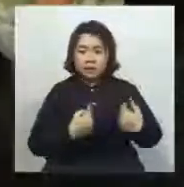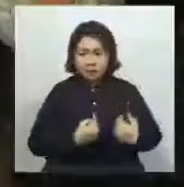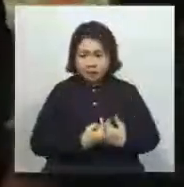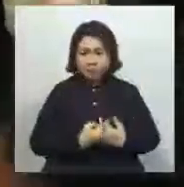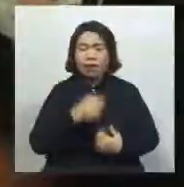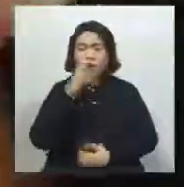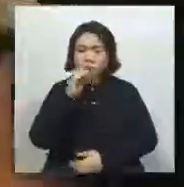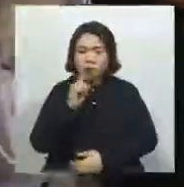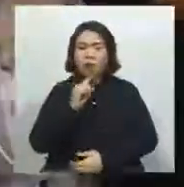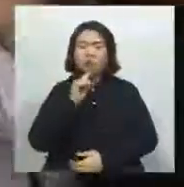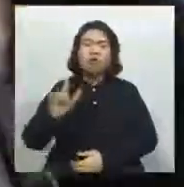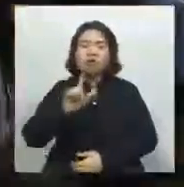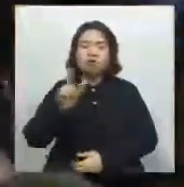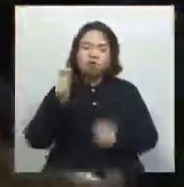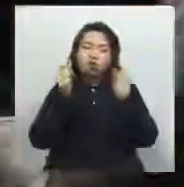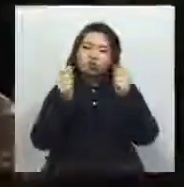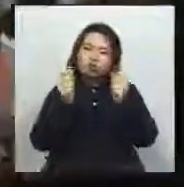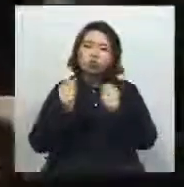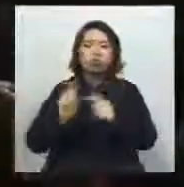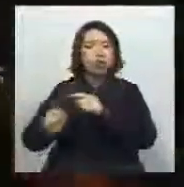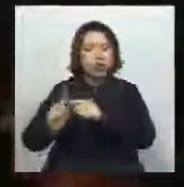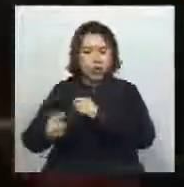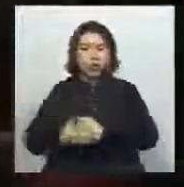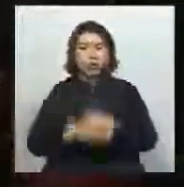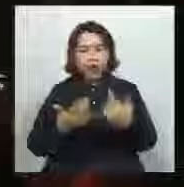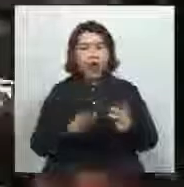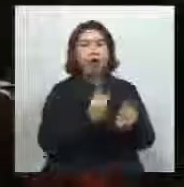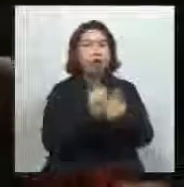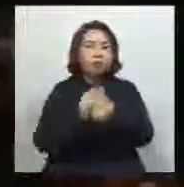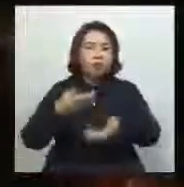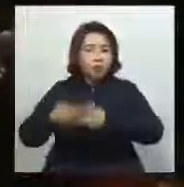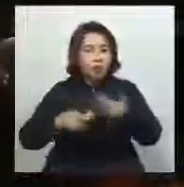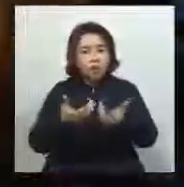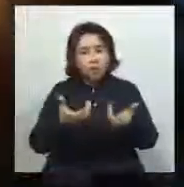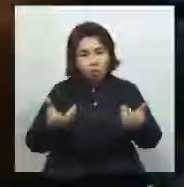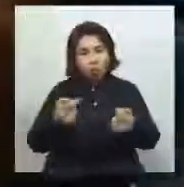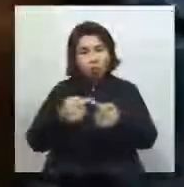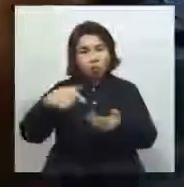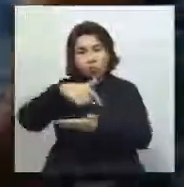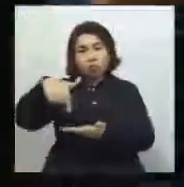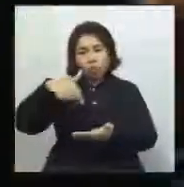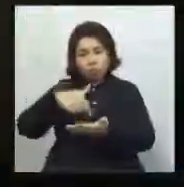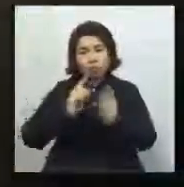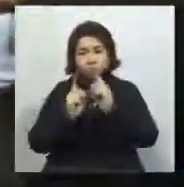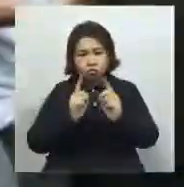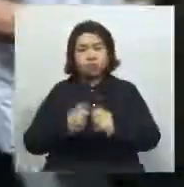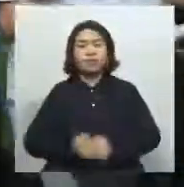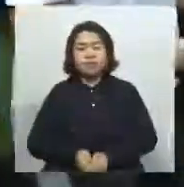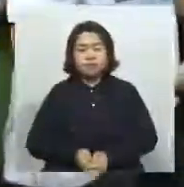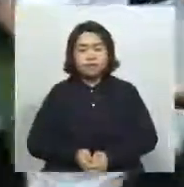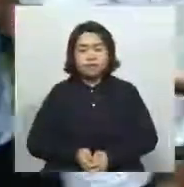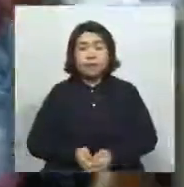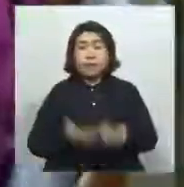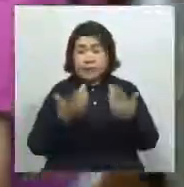จแล้วก็พูดบอกว่าลุงตู่สู้ๆก่อนที่จะแวะทักทายพ่อค้าแม่ค้าในสวนลุมพินีก่อนออ